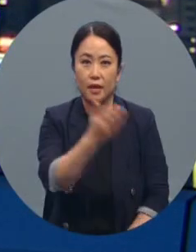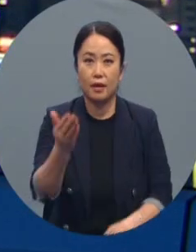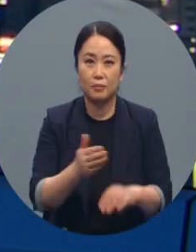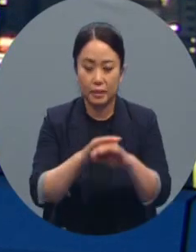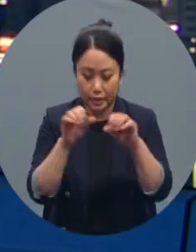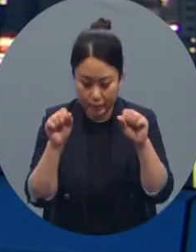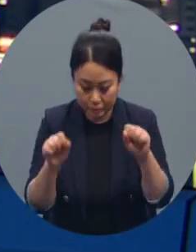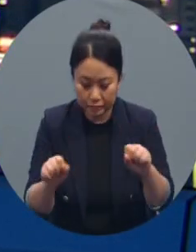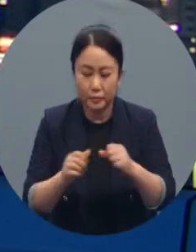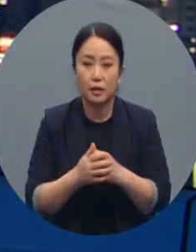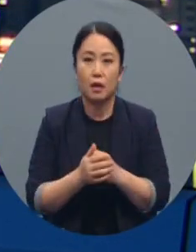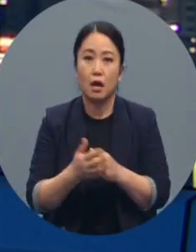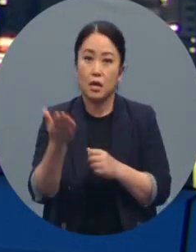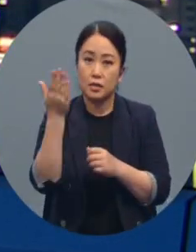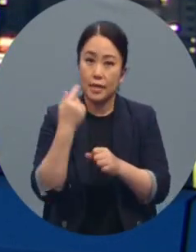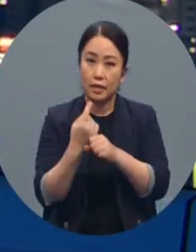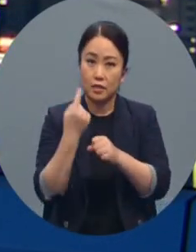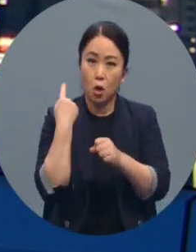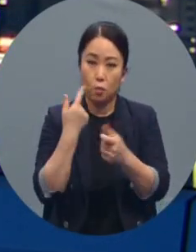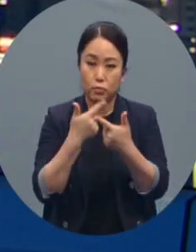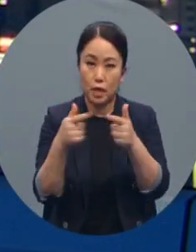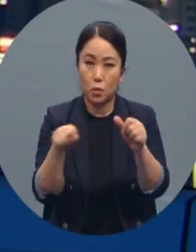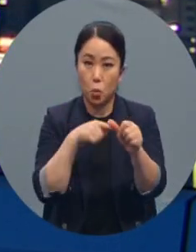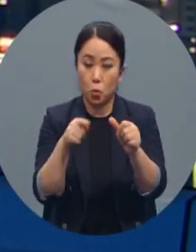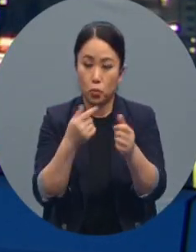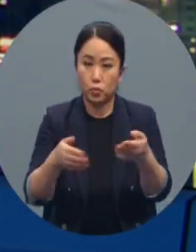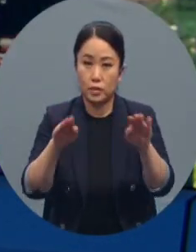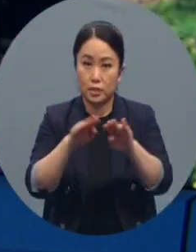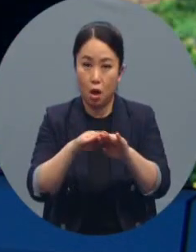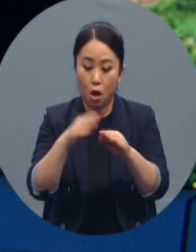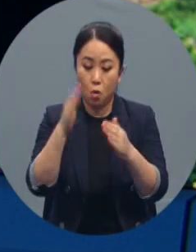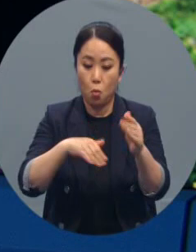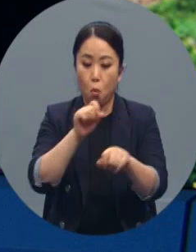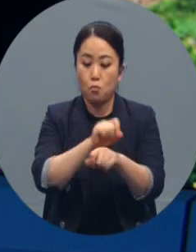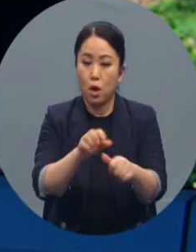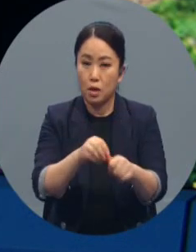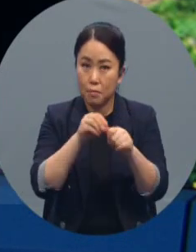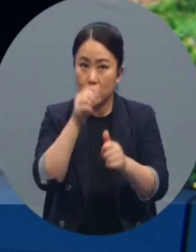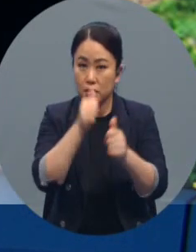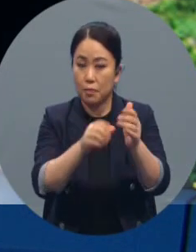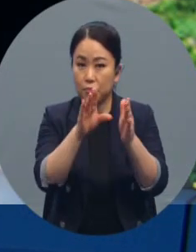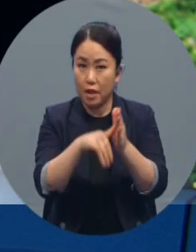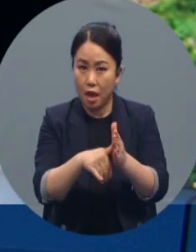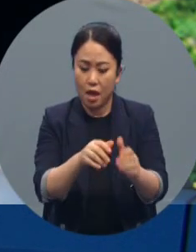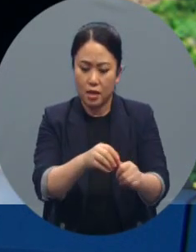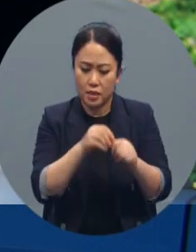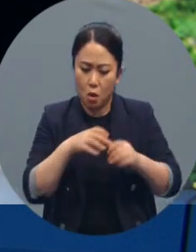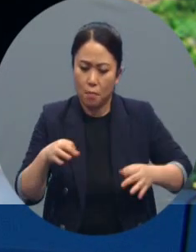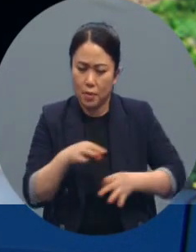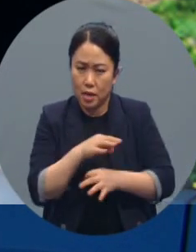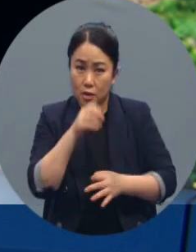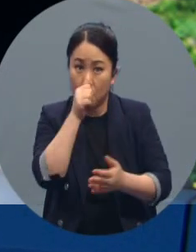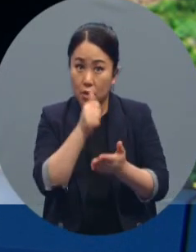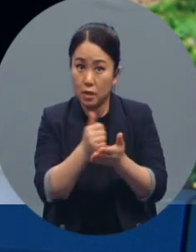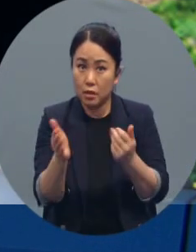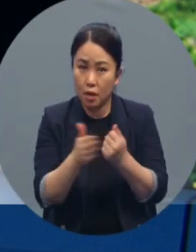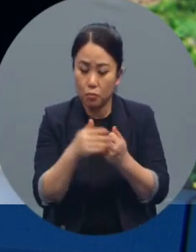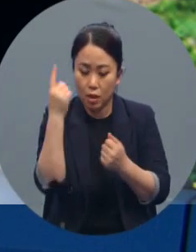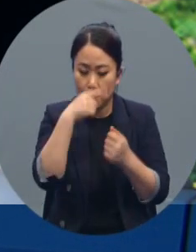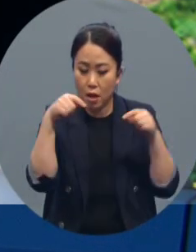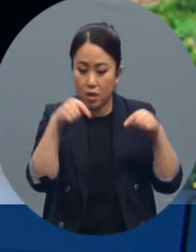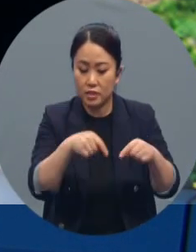여러분 안녕하십니까? 지난해 부산교육청 공무원 임용시험에서 채용 비리 혐의로 당시 면접관이 구속됐었다는